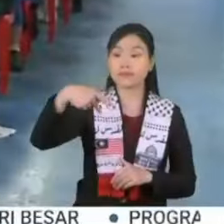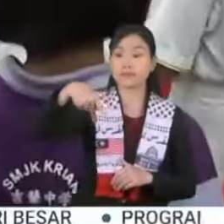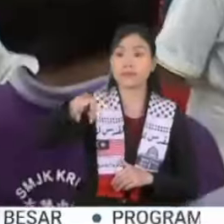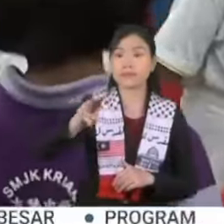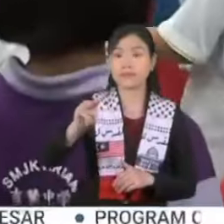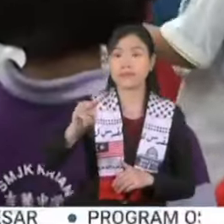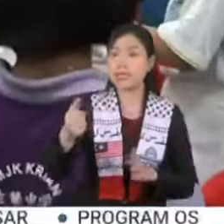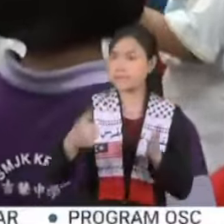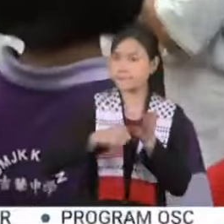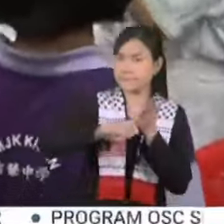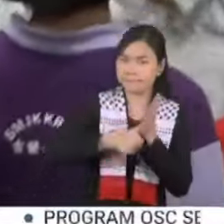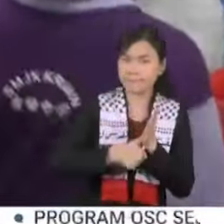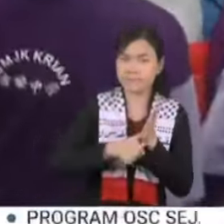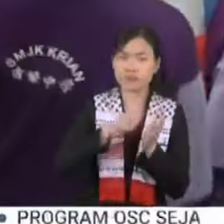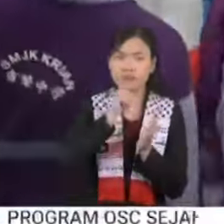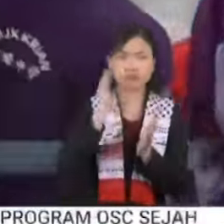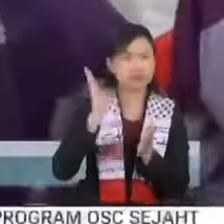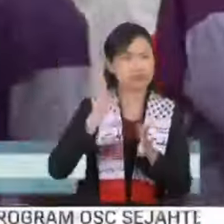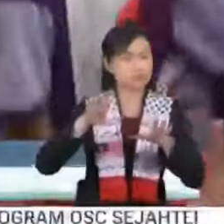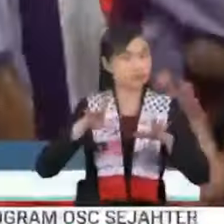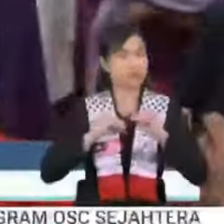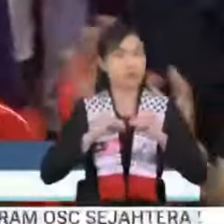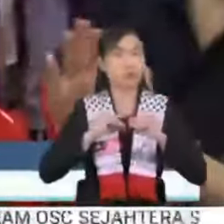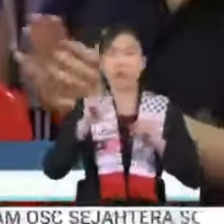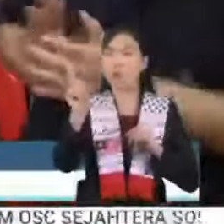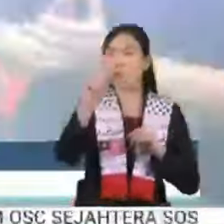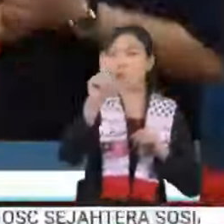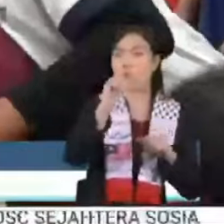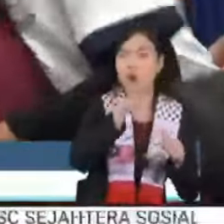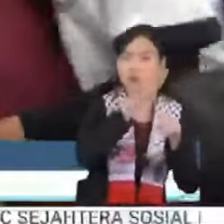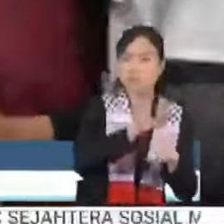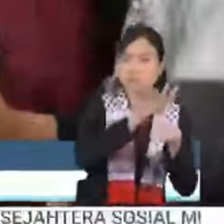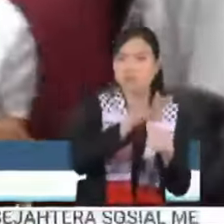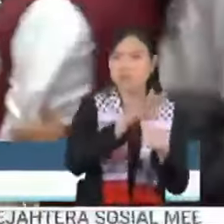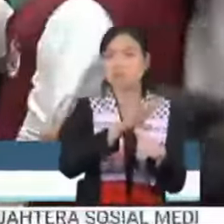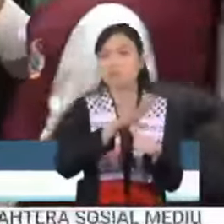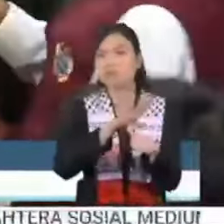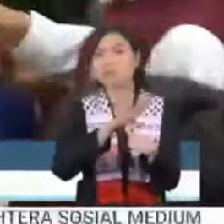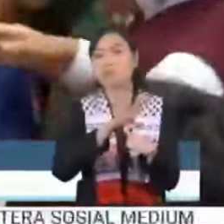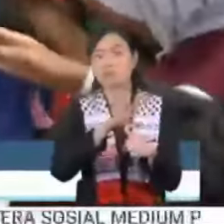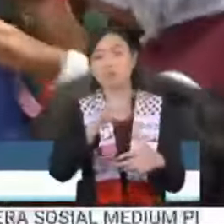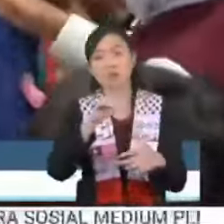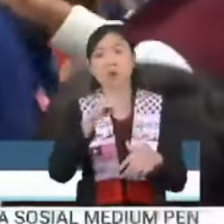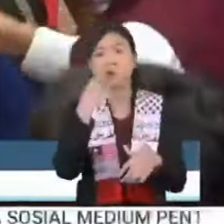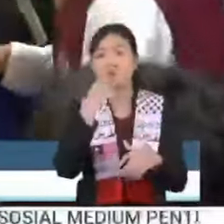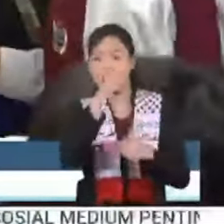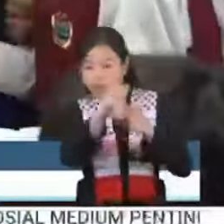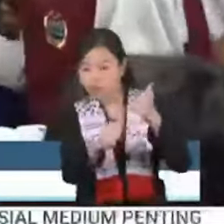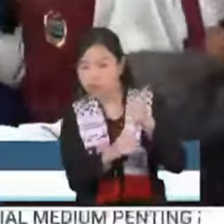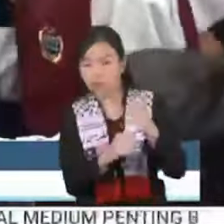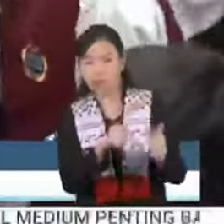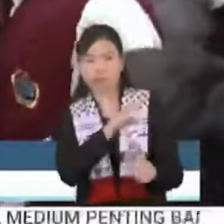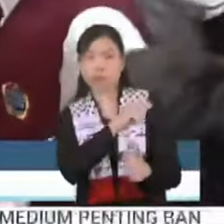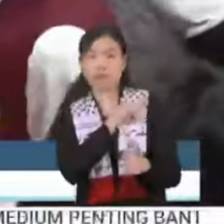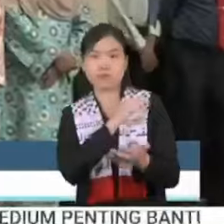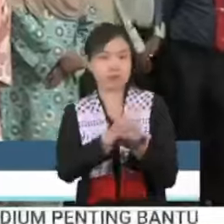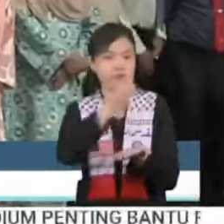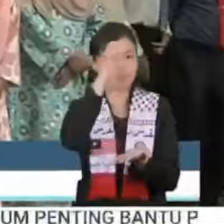KPM sekali lagi menegaskan tidak akan berkompromi dengan mana-mana kes buli di institusi bawah kementerian itu. Fadina Siddiq